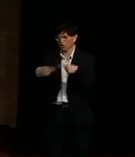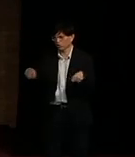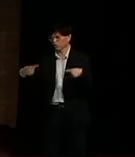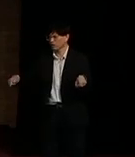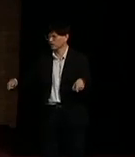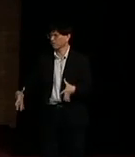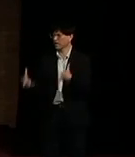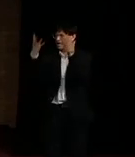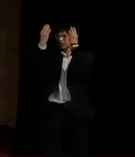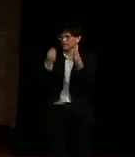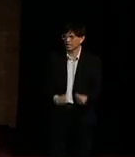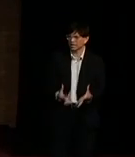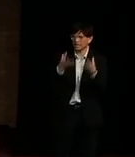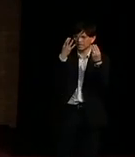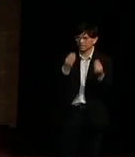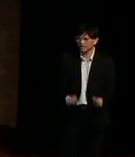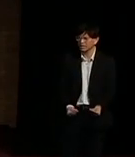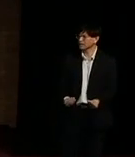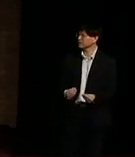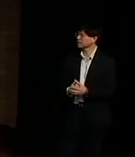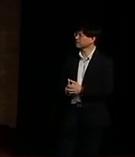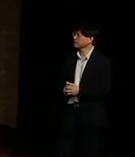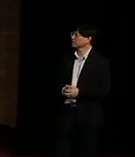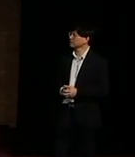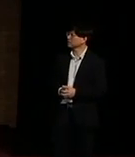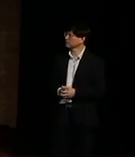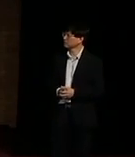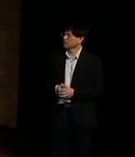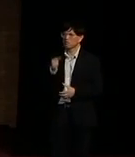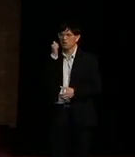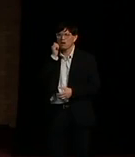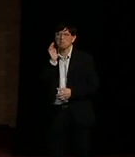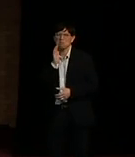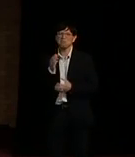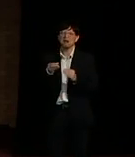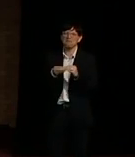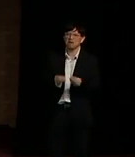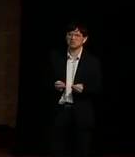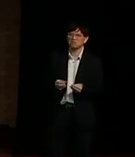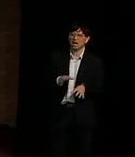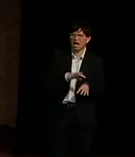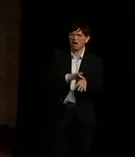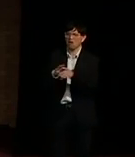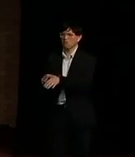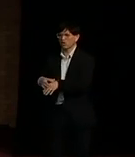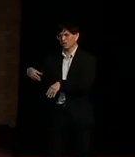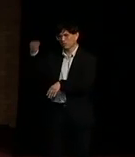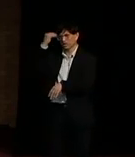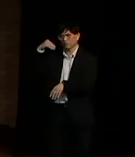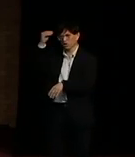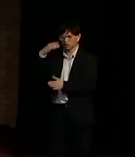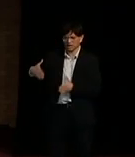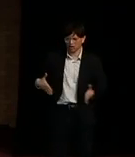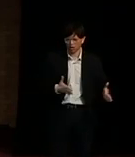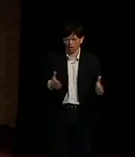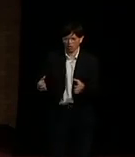quante volte ci può venire di dire Beh vedi però i genitori che fanno così vedi però lo portano perché pensano che sia un parcheggio Vedi